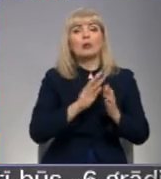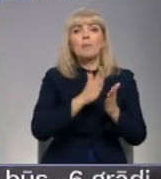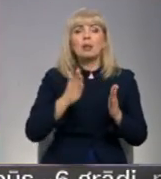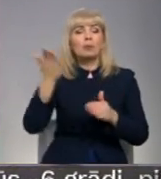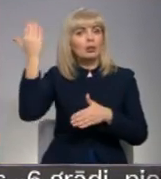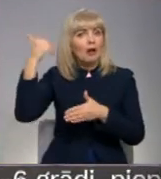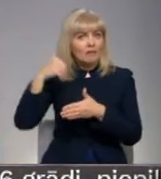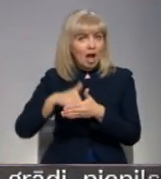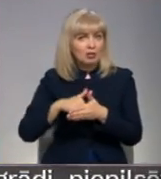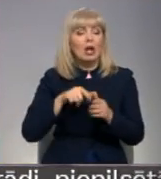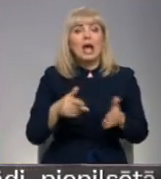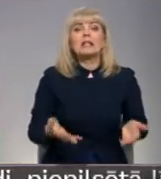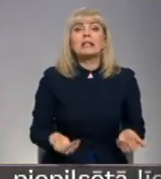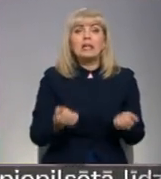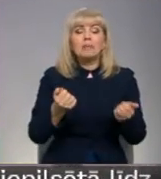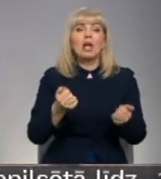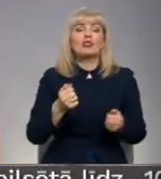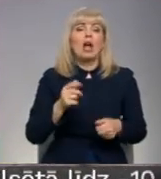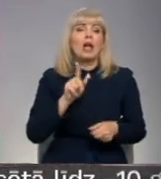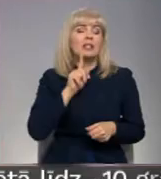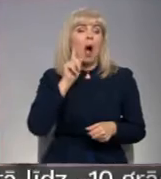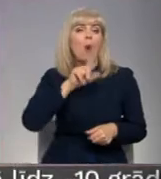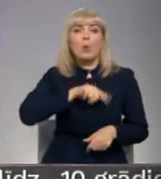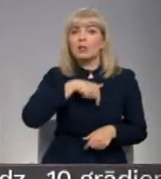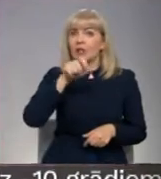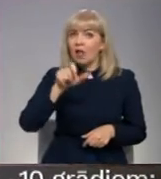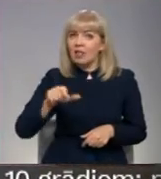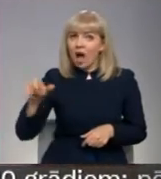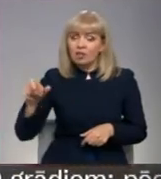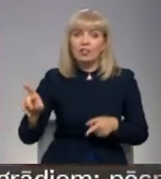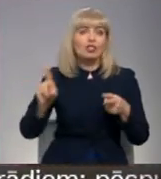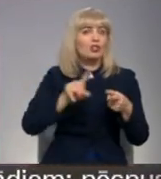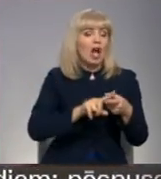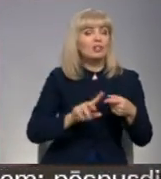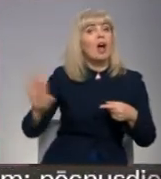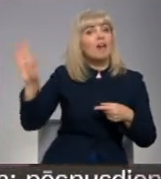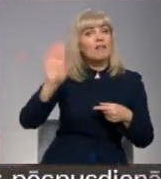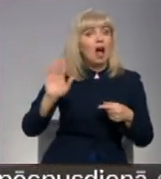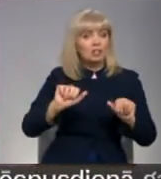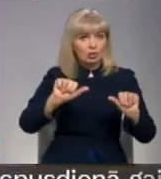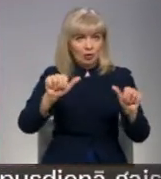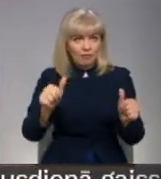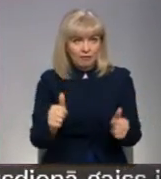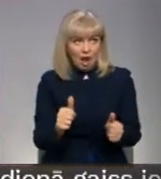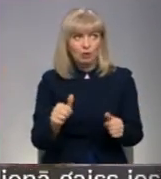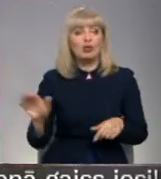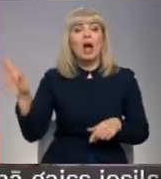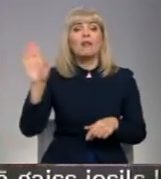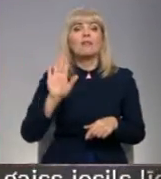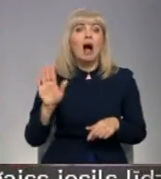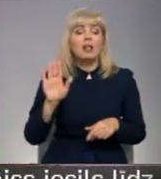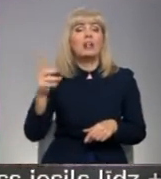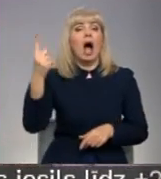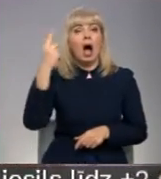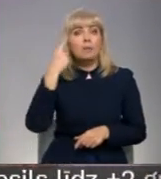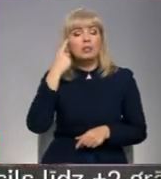vēsturi, atklājies, ka to dibinātāji bijuši jaunlatvieši, un tās ir cieši saistītas ar valstiskumu veidošanos. Valstiskuma